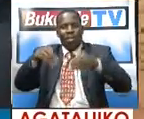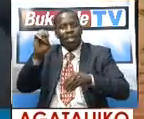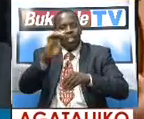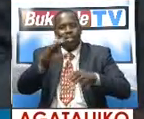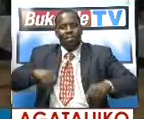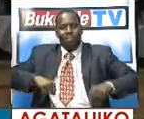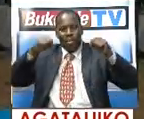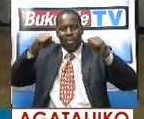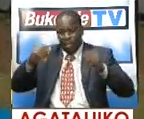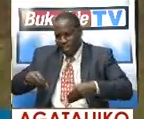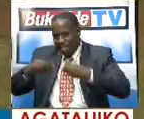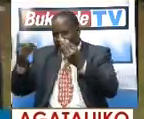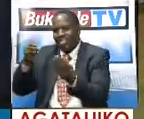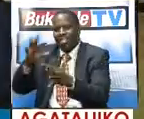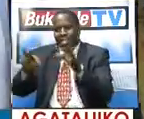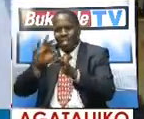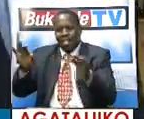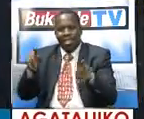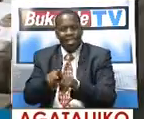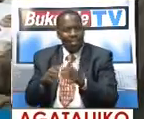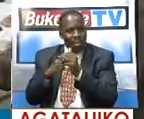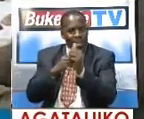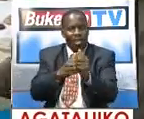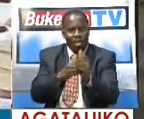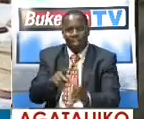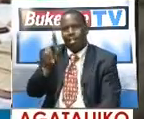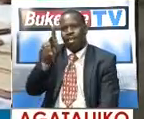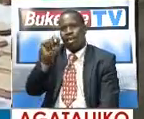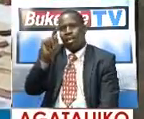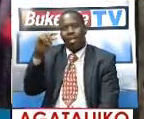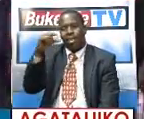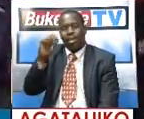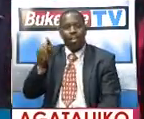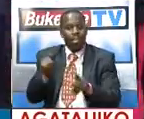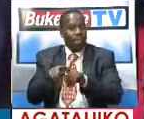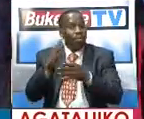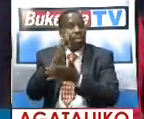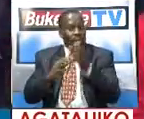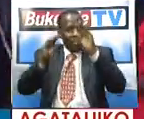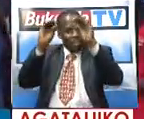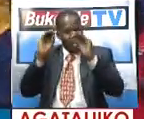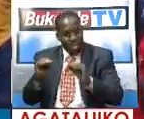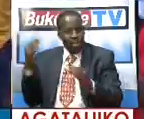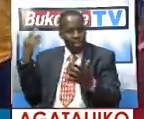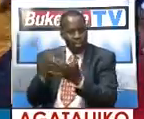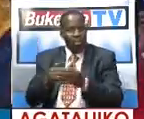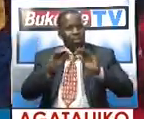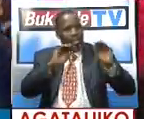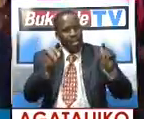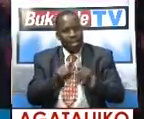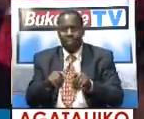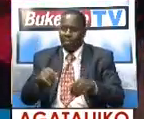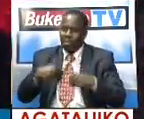n'atwala ettendekero lya Kampala University Badru Katerega. Abaliko abasomesa bategeeza Bukedde TV nti abakulu b'essomero